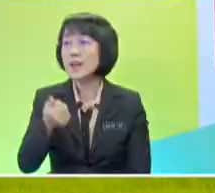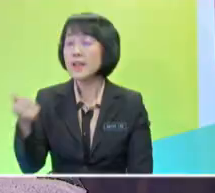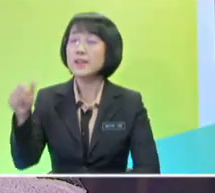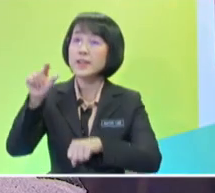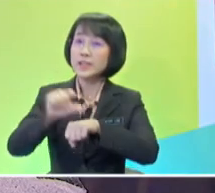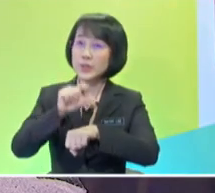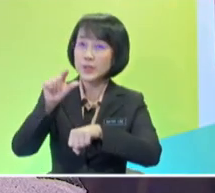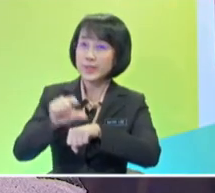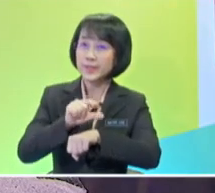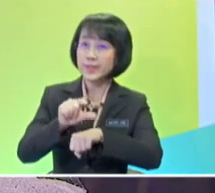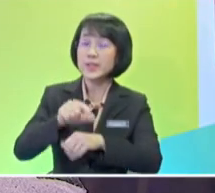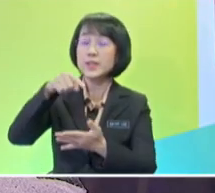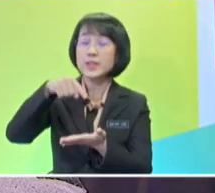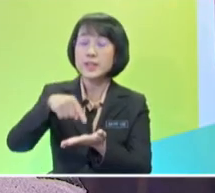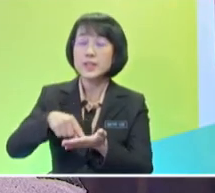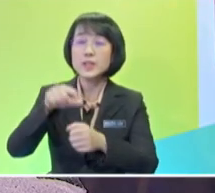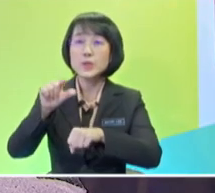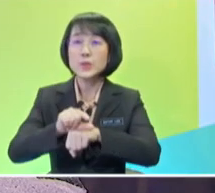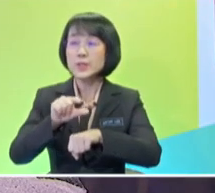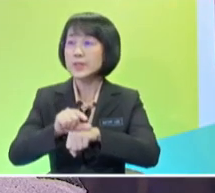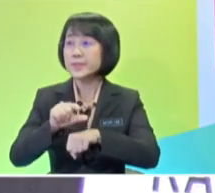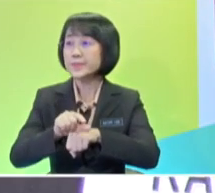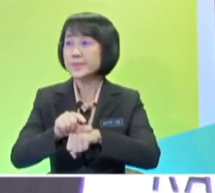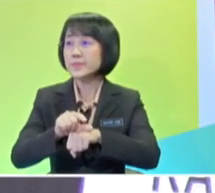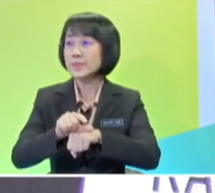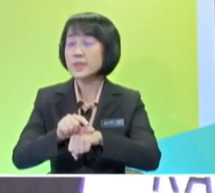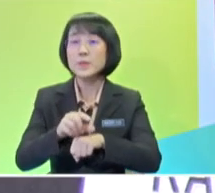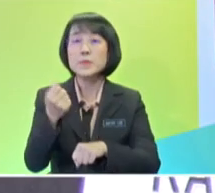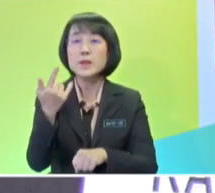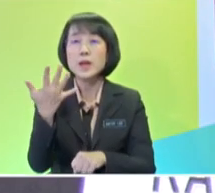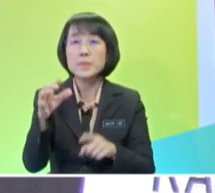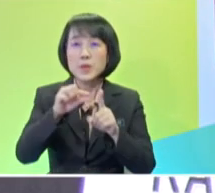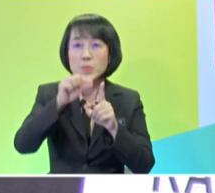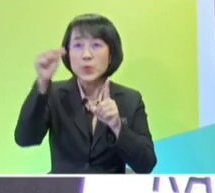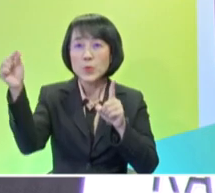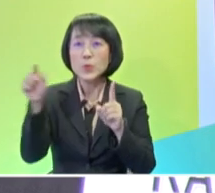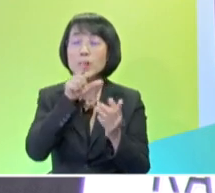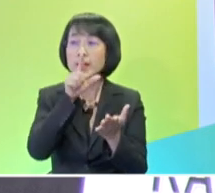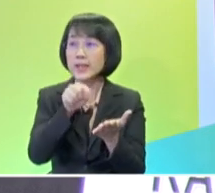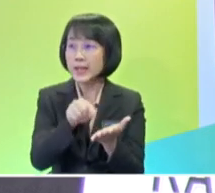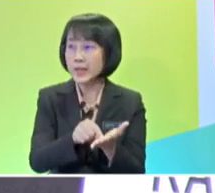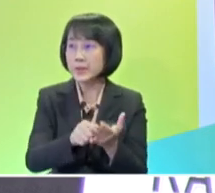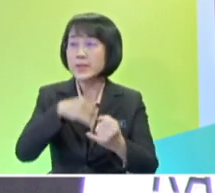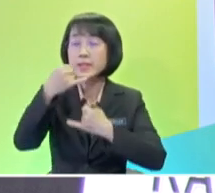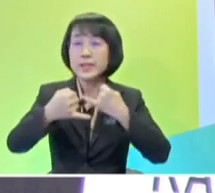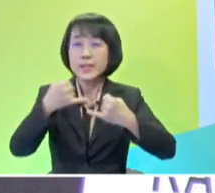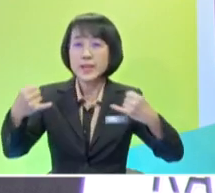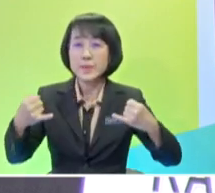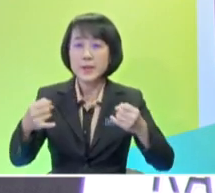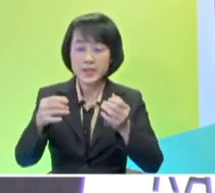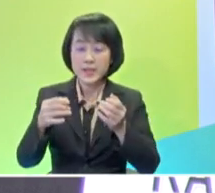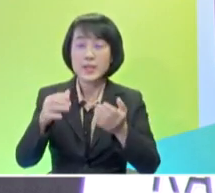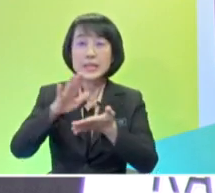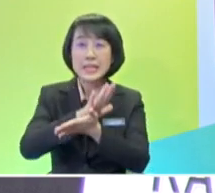Sakti diperbuat daripada beberapa bulu ayam yang diikat pada gumpalan kertas sebenarnya Dan